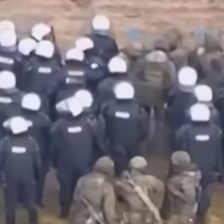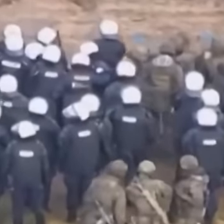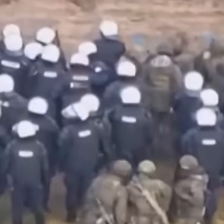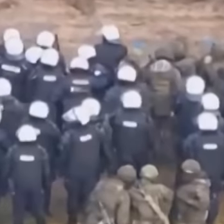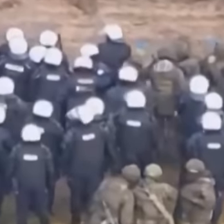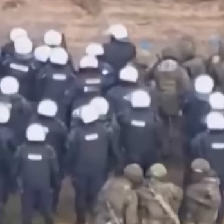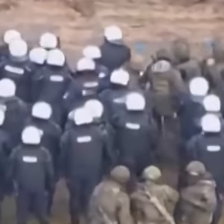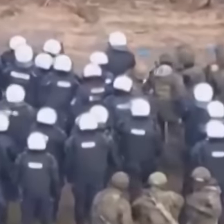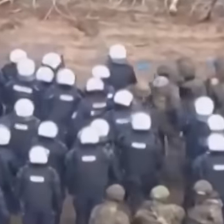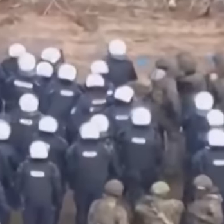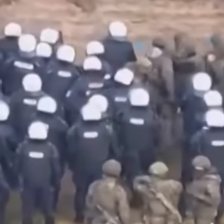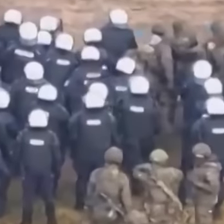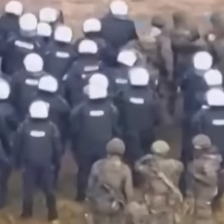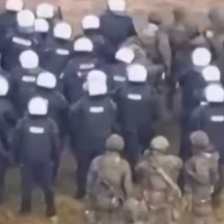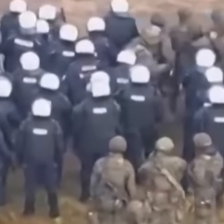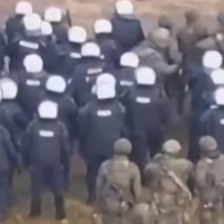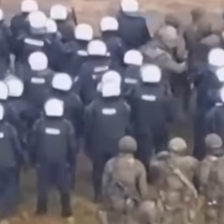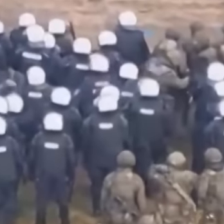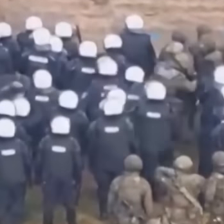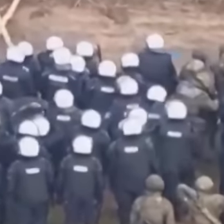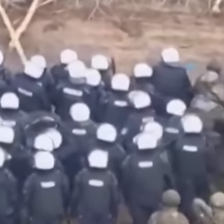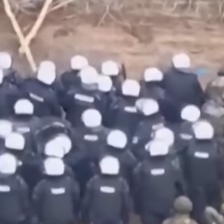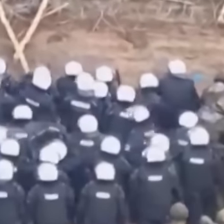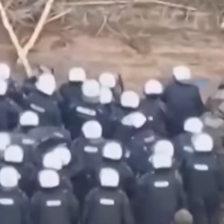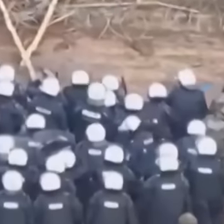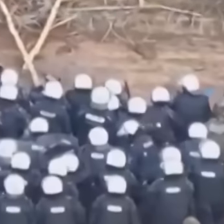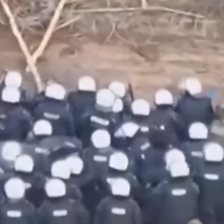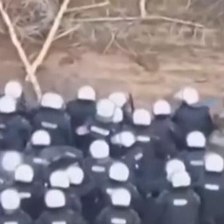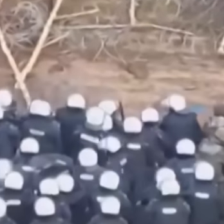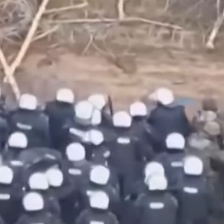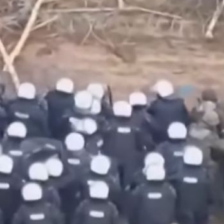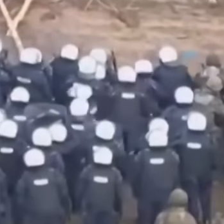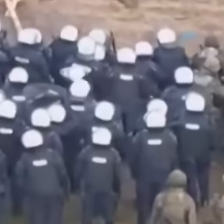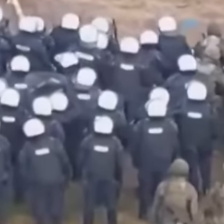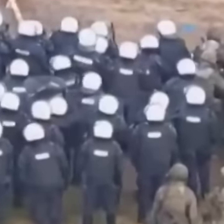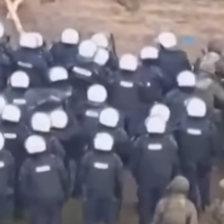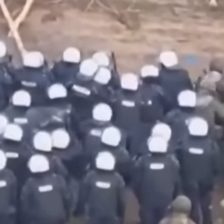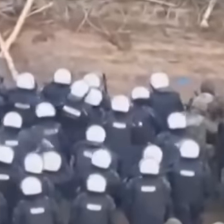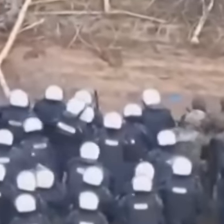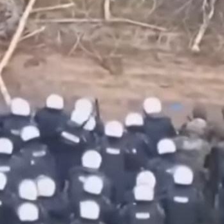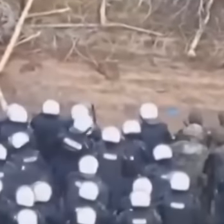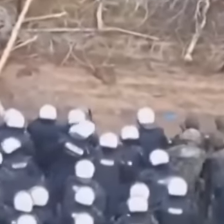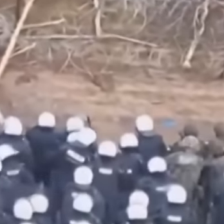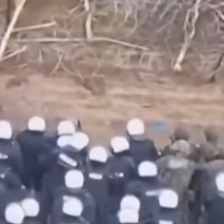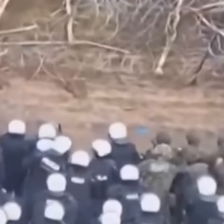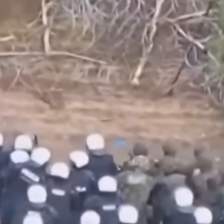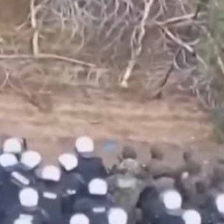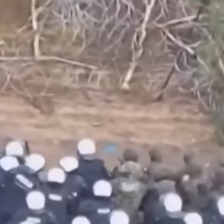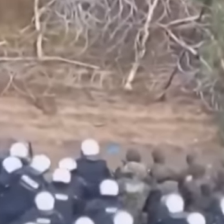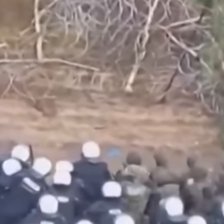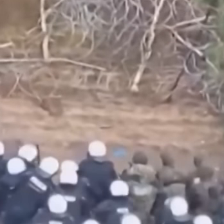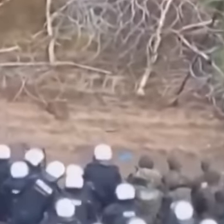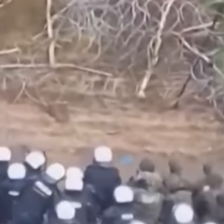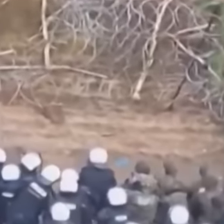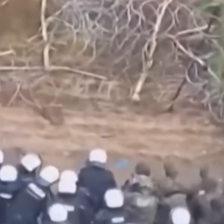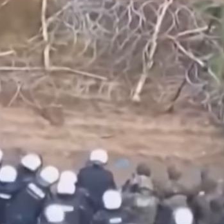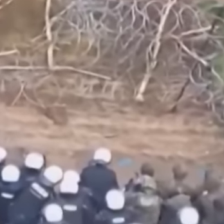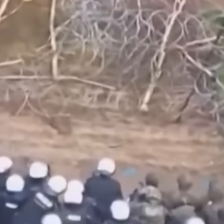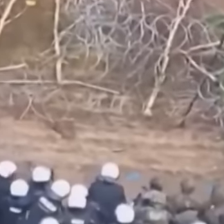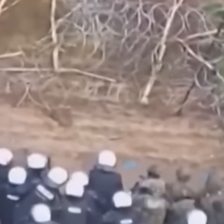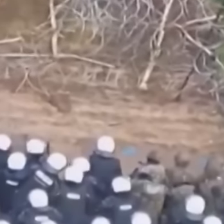Pod warunkiem, że nie ma obawy użyć tej swojej przewagi w postaci broni. Kto wysłał żołnierzy bez kamizelek